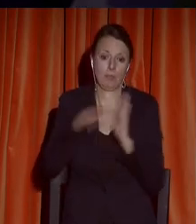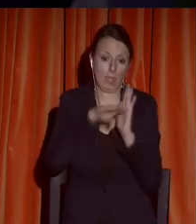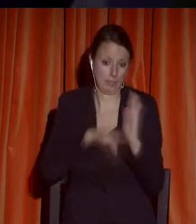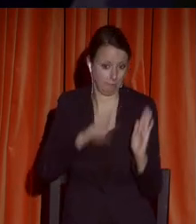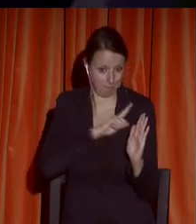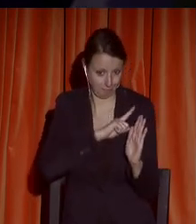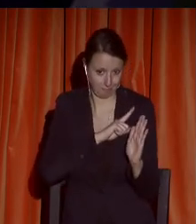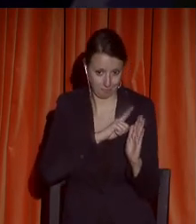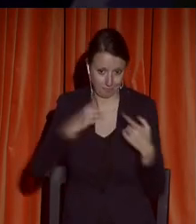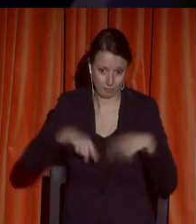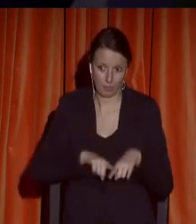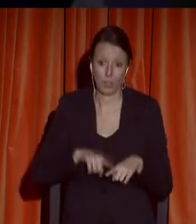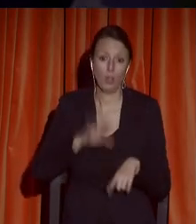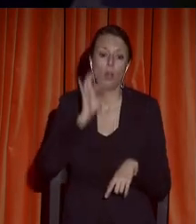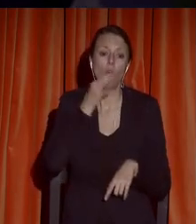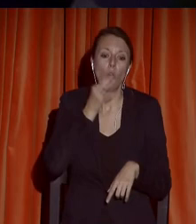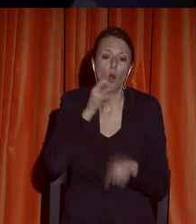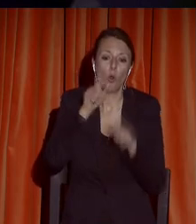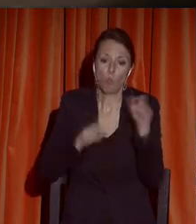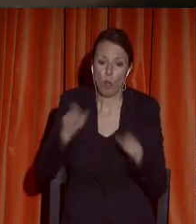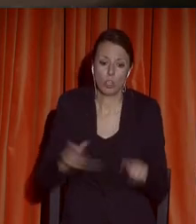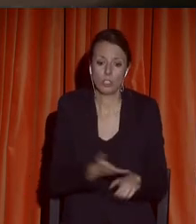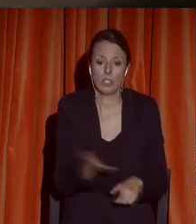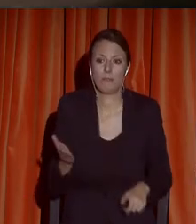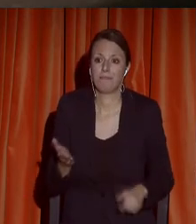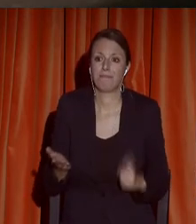praworządność, młodzi. No, nie może być